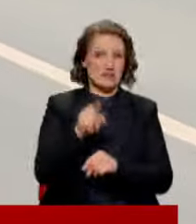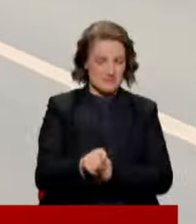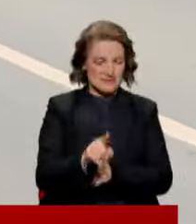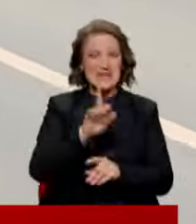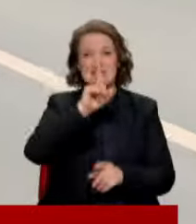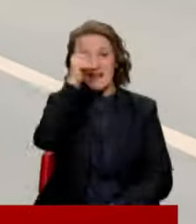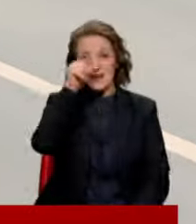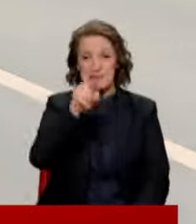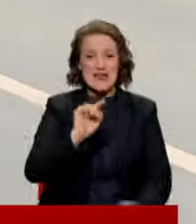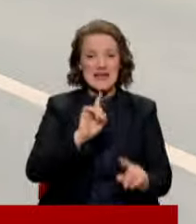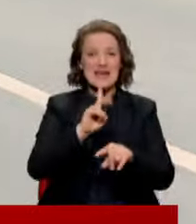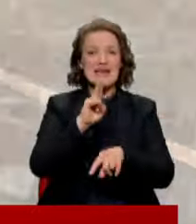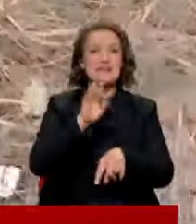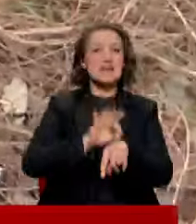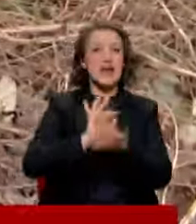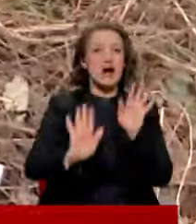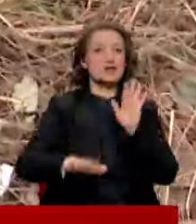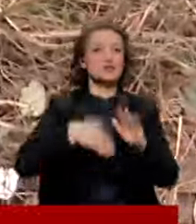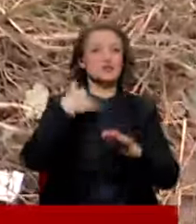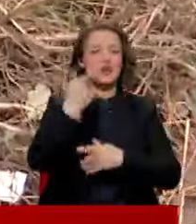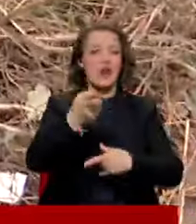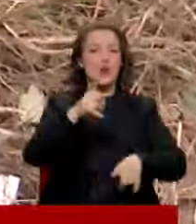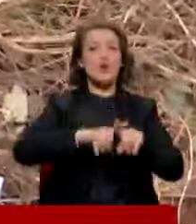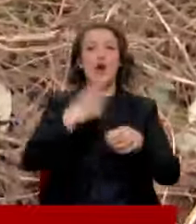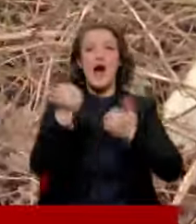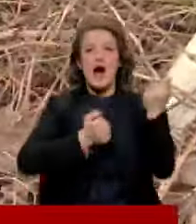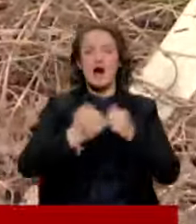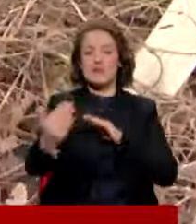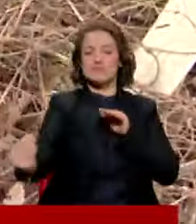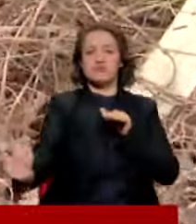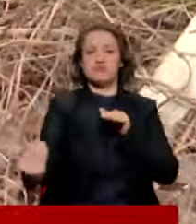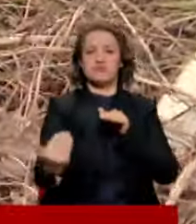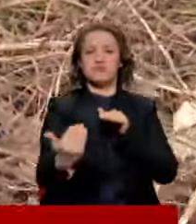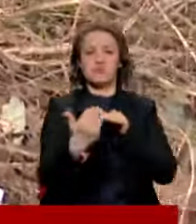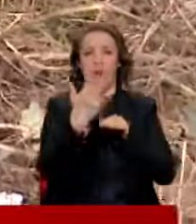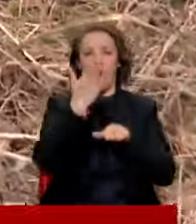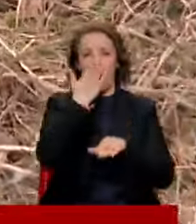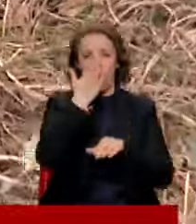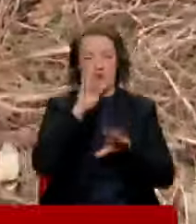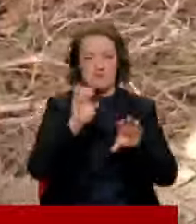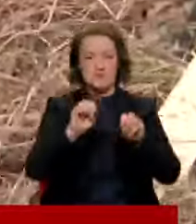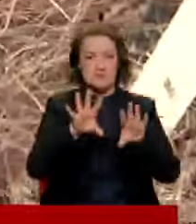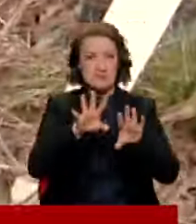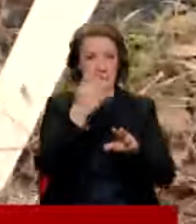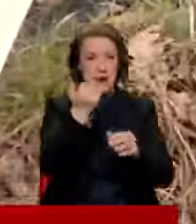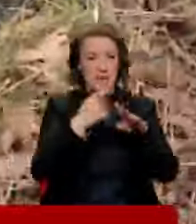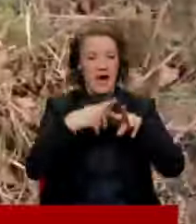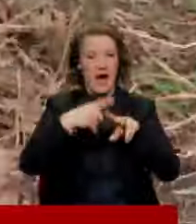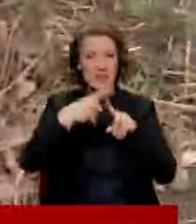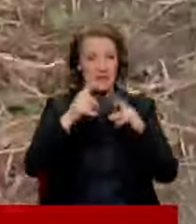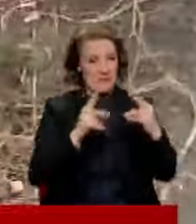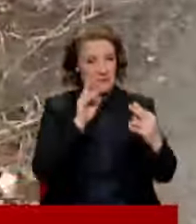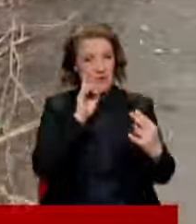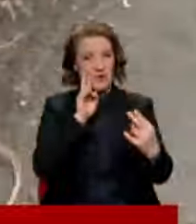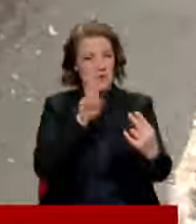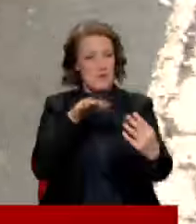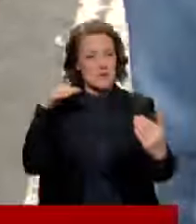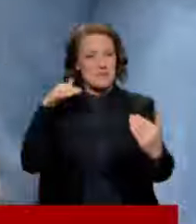ama sadece birkaç dakika sonra lüks otomobil geldi. Önce farları yanık vaziyette bekleyen